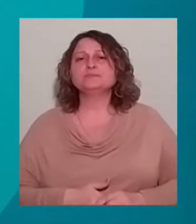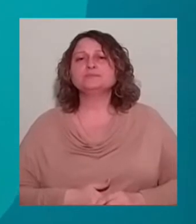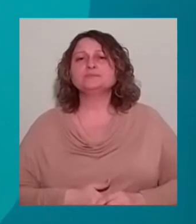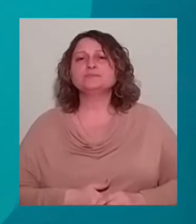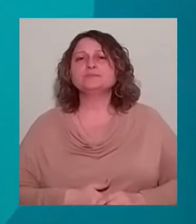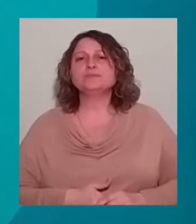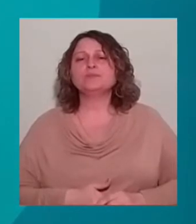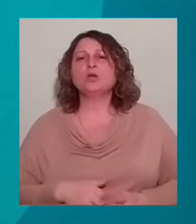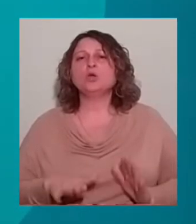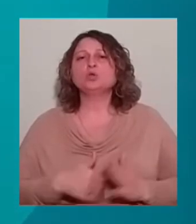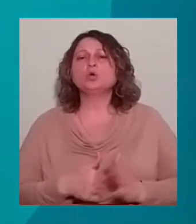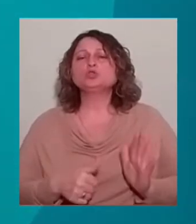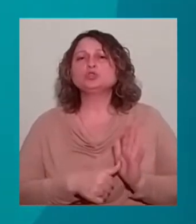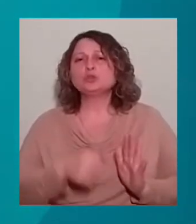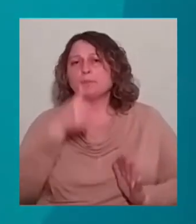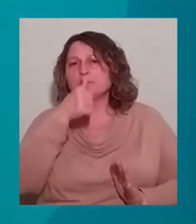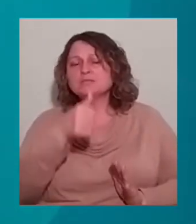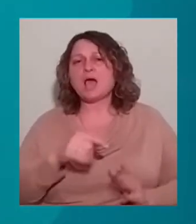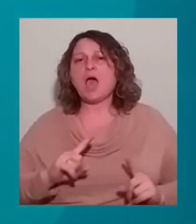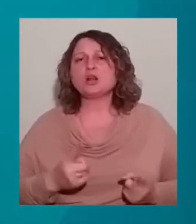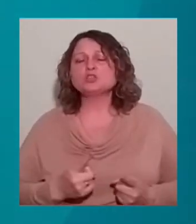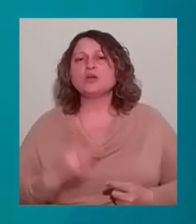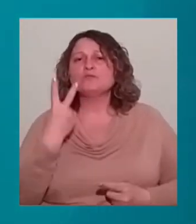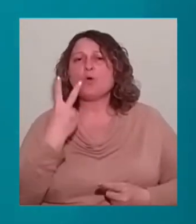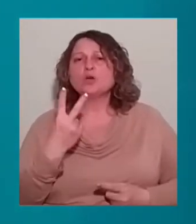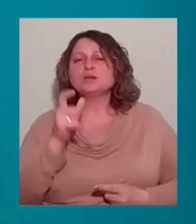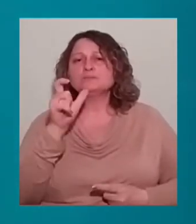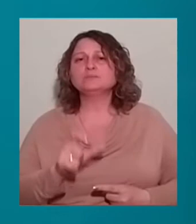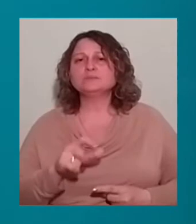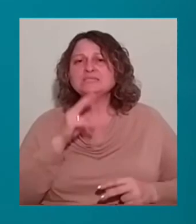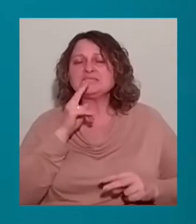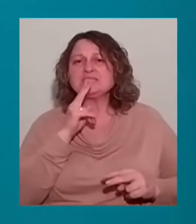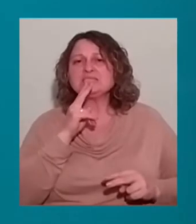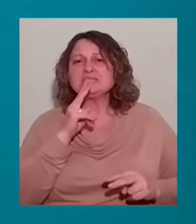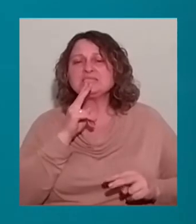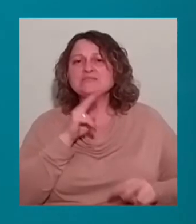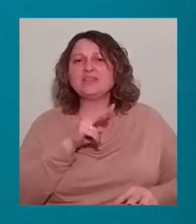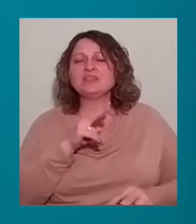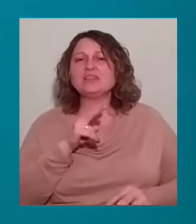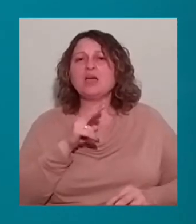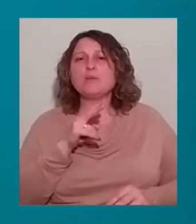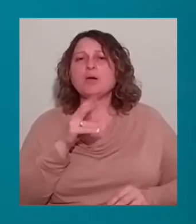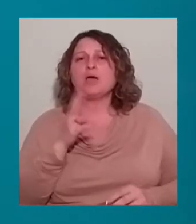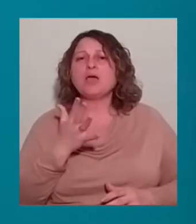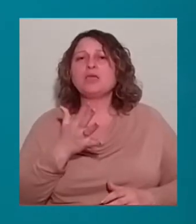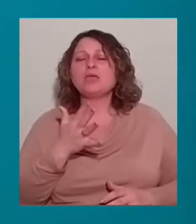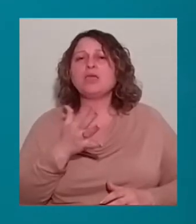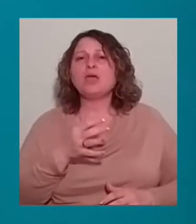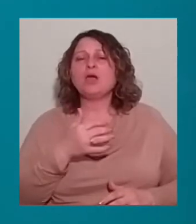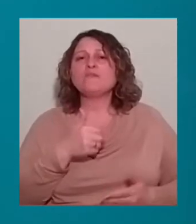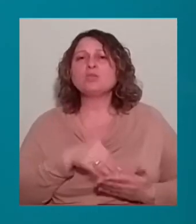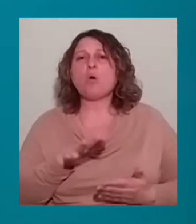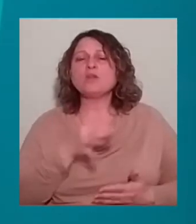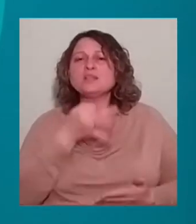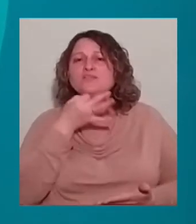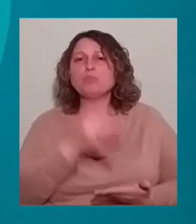До 6 місяців арешту загрожує двом свідкам, які відмовилися давати показання по справі заводу «Краян». Вони отримали